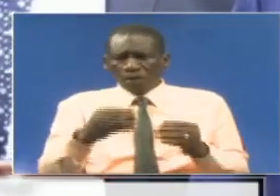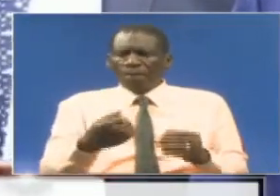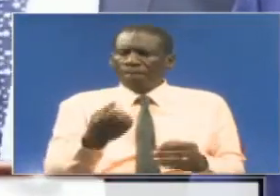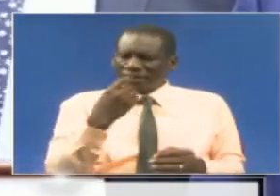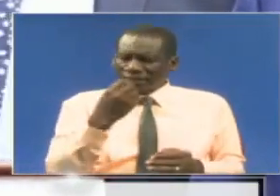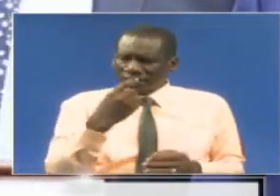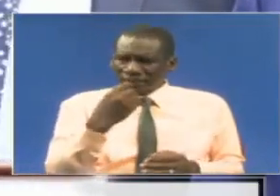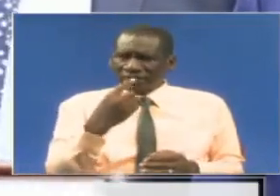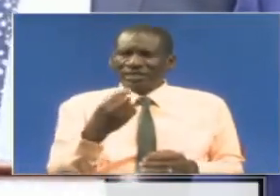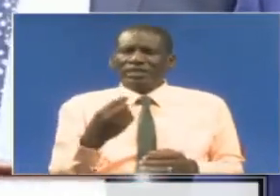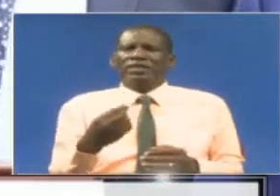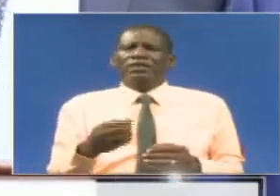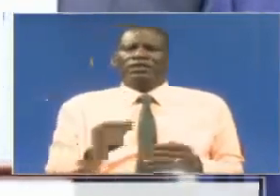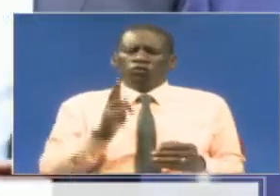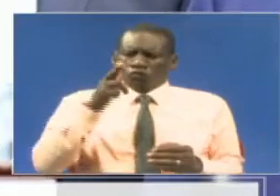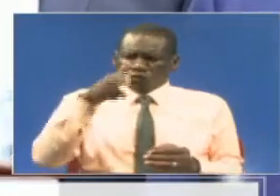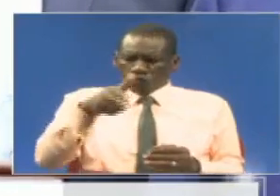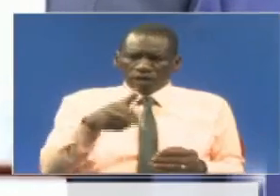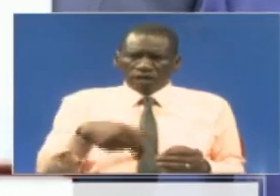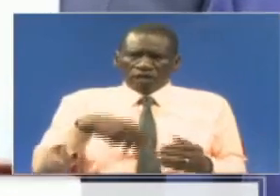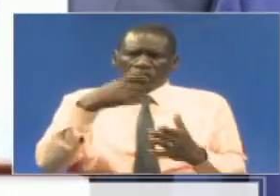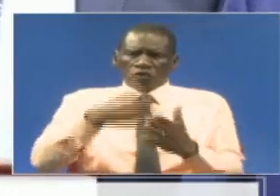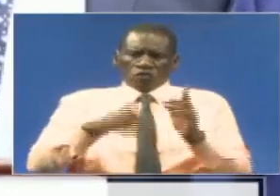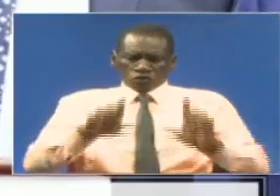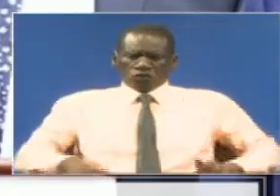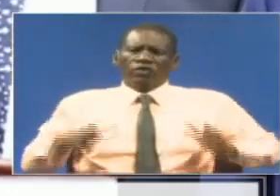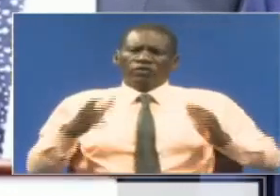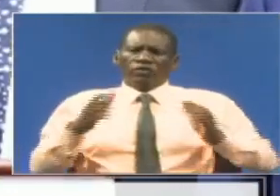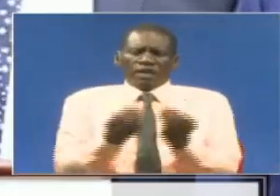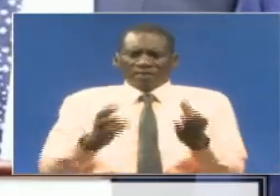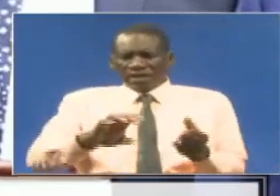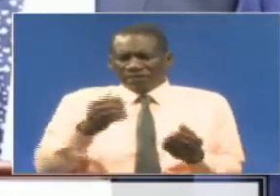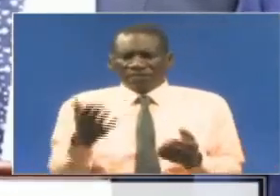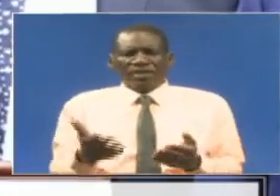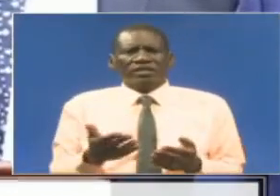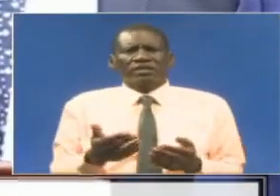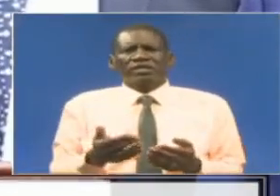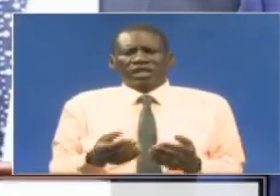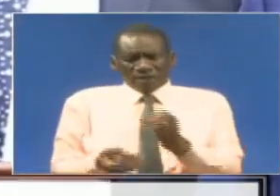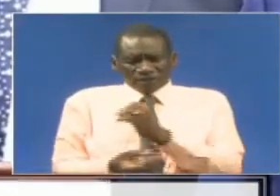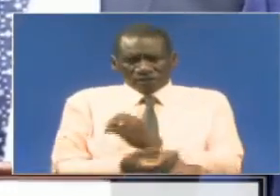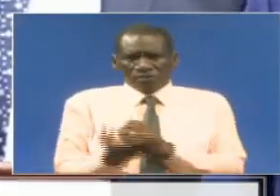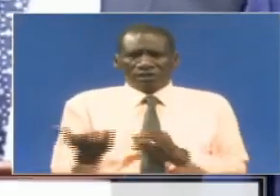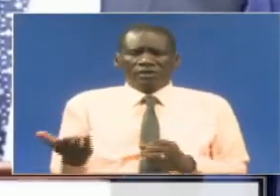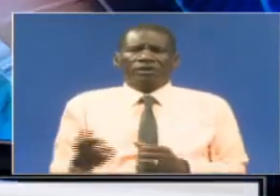medicine, fuel, cost of living, and many more, as has been outlined.